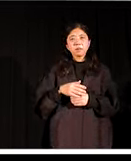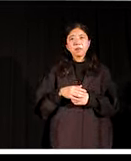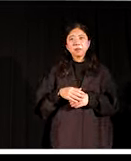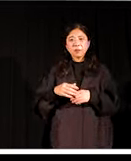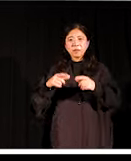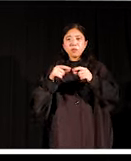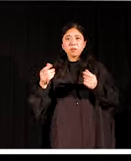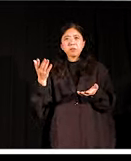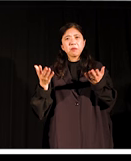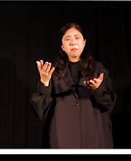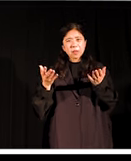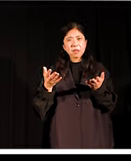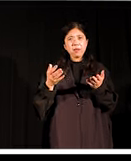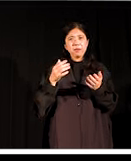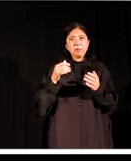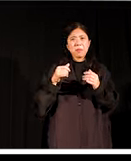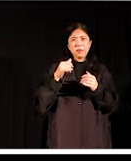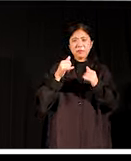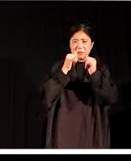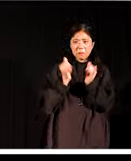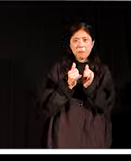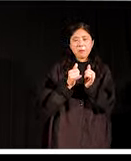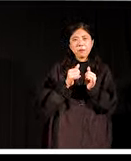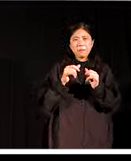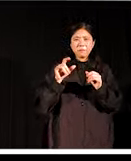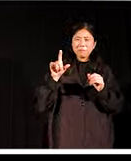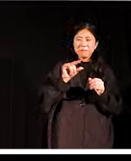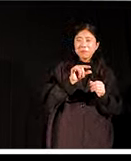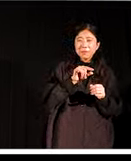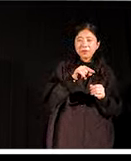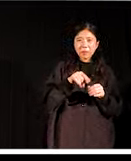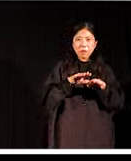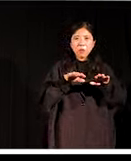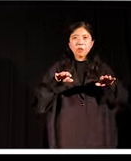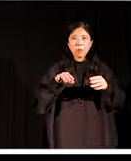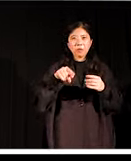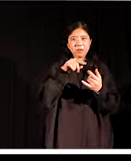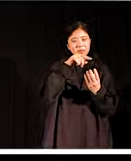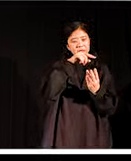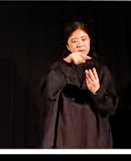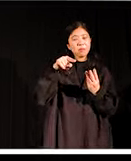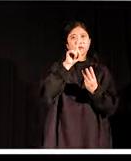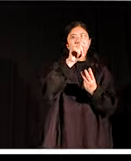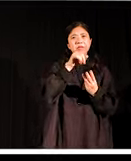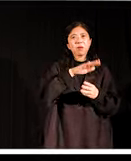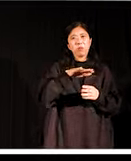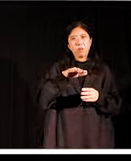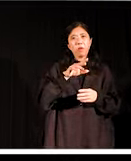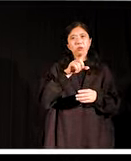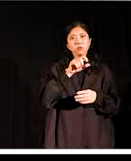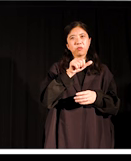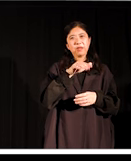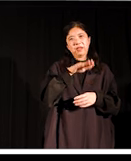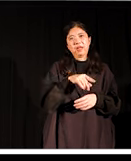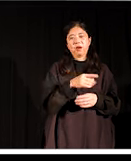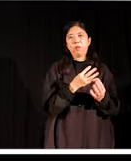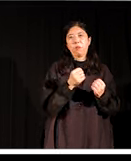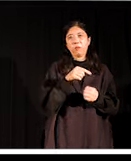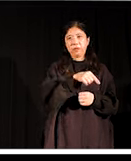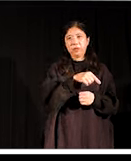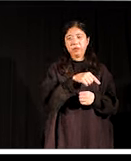1/8程度ただすごい若い国で人口の13が子供ですね15歳未満ですでまだ農業がメインで